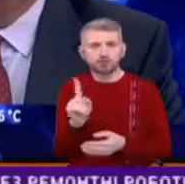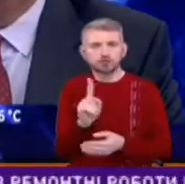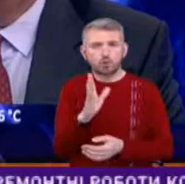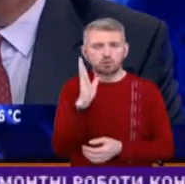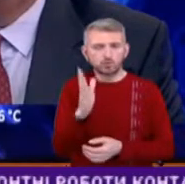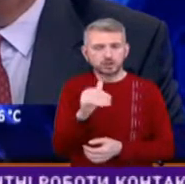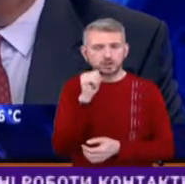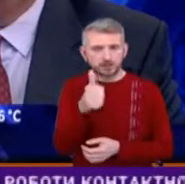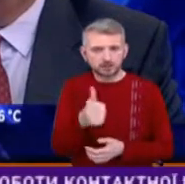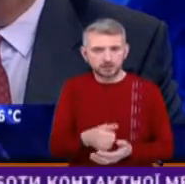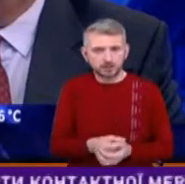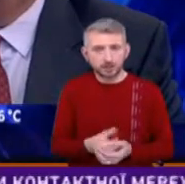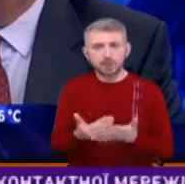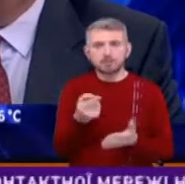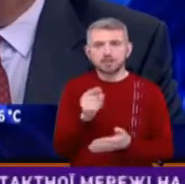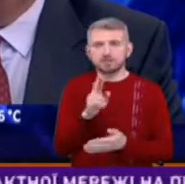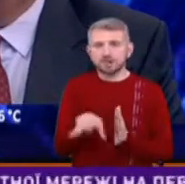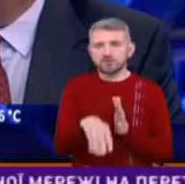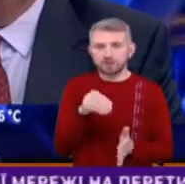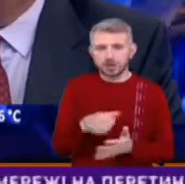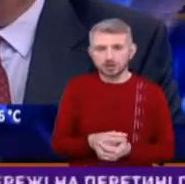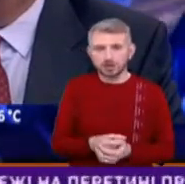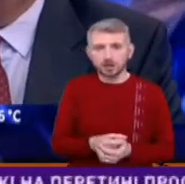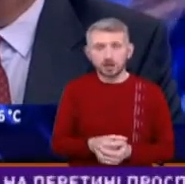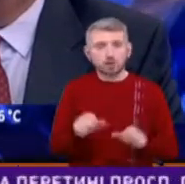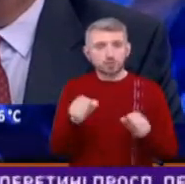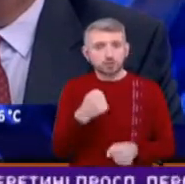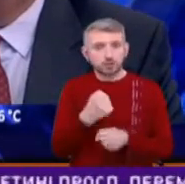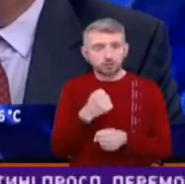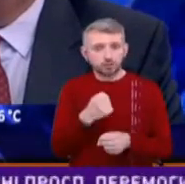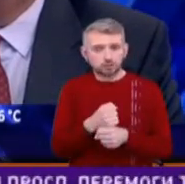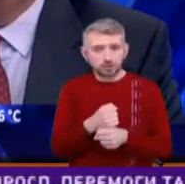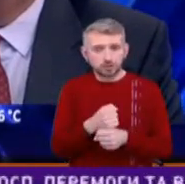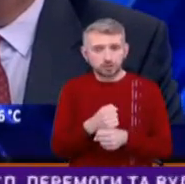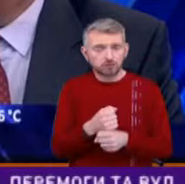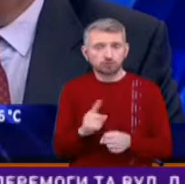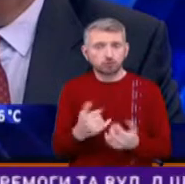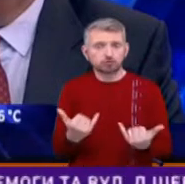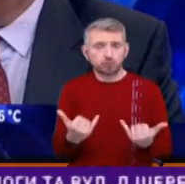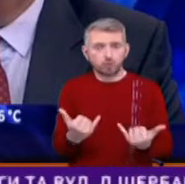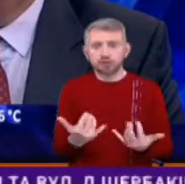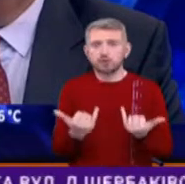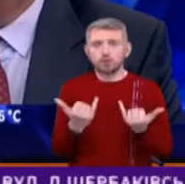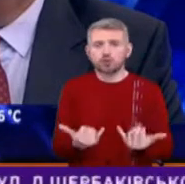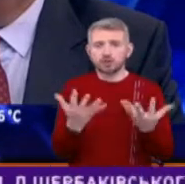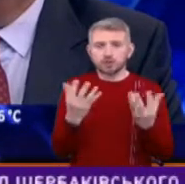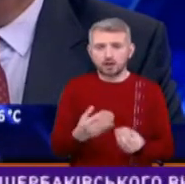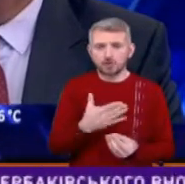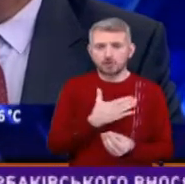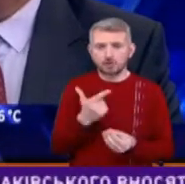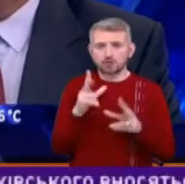буде завтра. Перед тим, як вибирати. Але ж можна зробити вивід, що і сьогодні. На сьогоднішній день наш